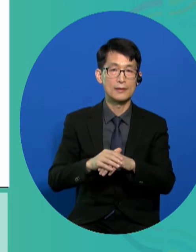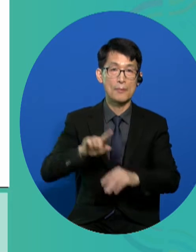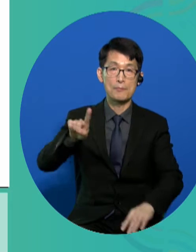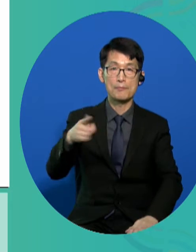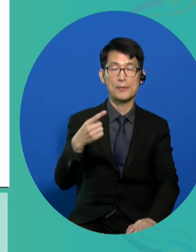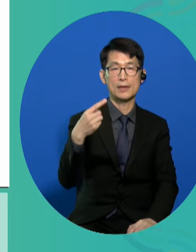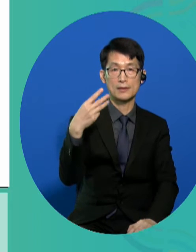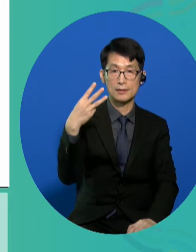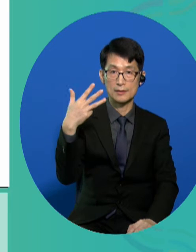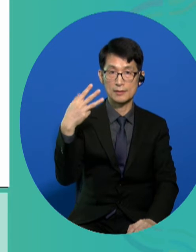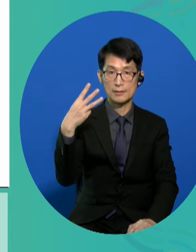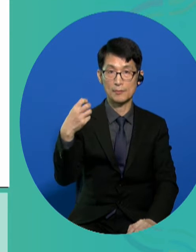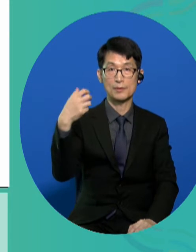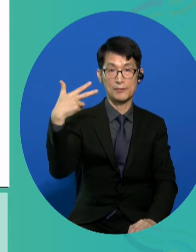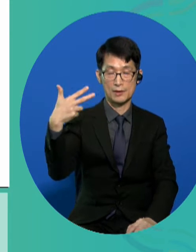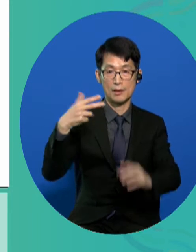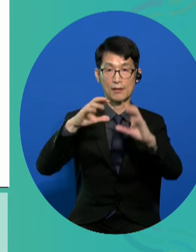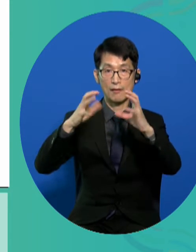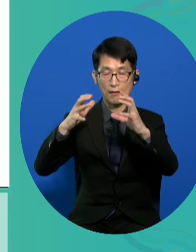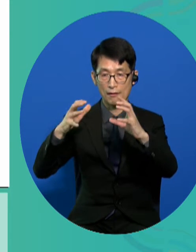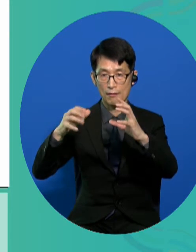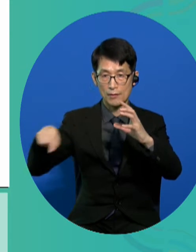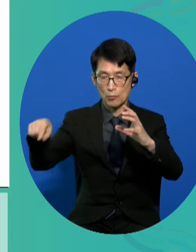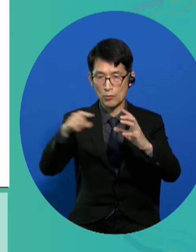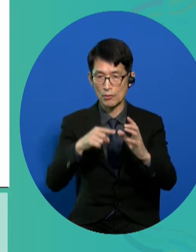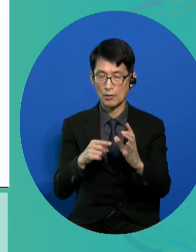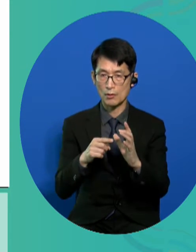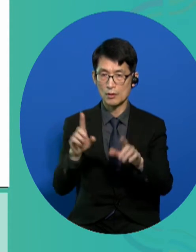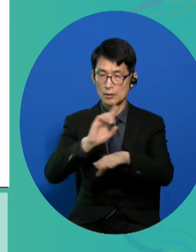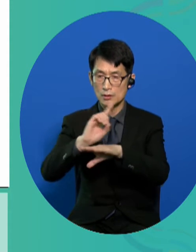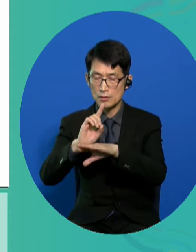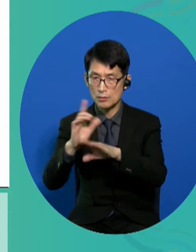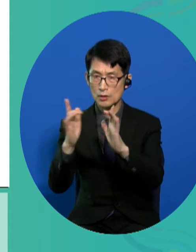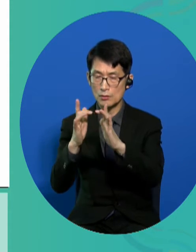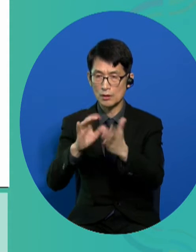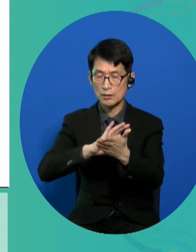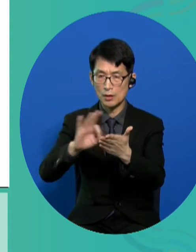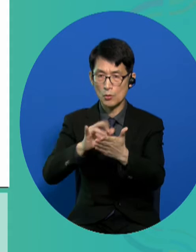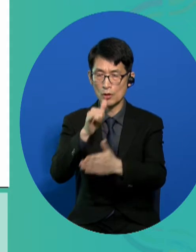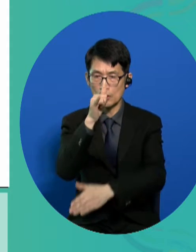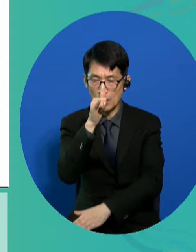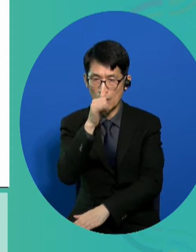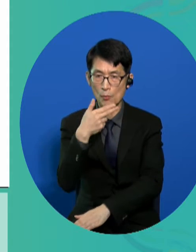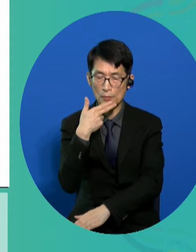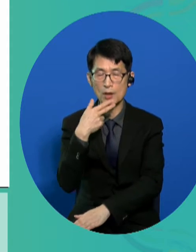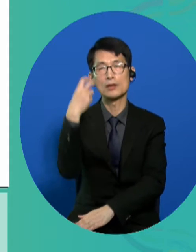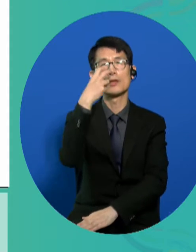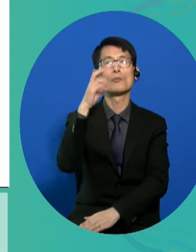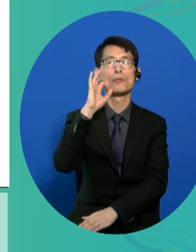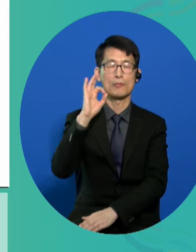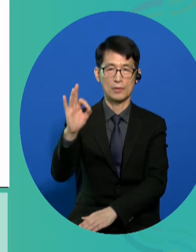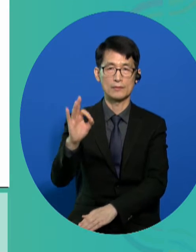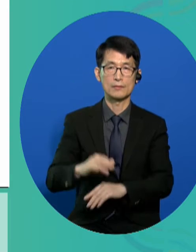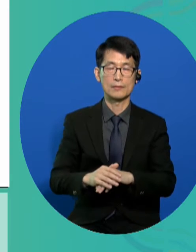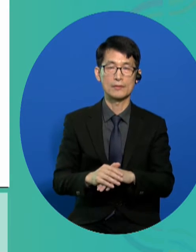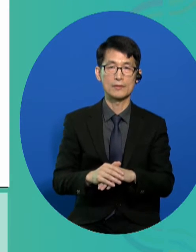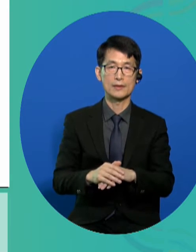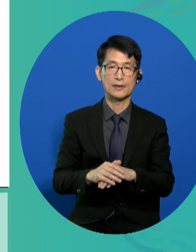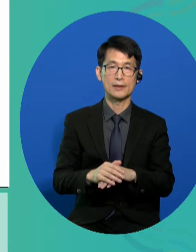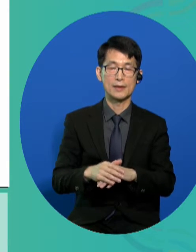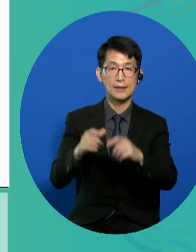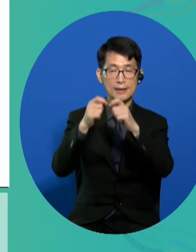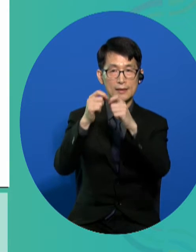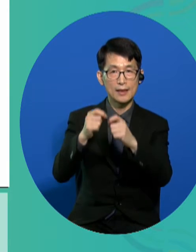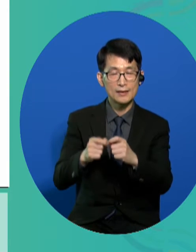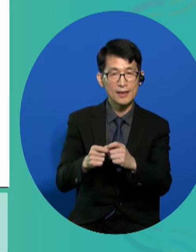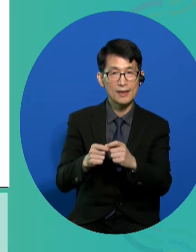137개국의 접근성과 디지털 포용성 진행 상황을 평가하였습니다. 모두 UN 장애인 권리 협약 서명 국가들입니다. 자세한 결과는